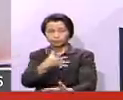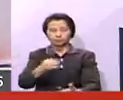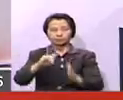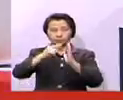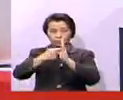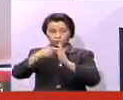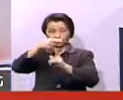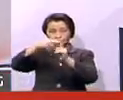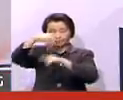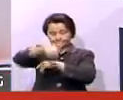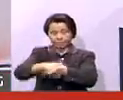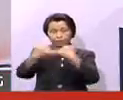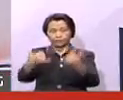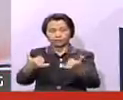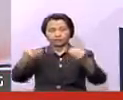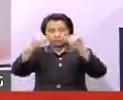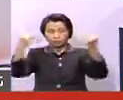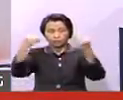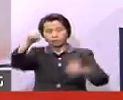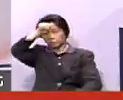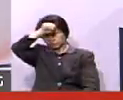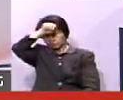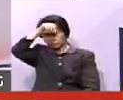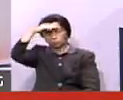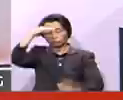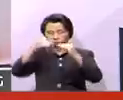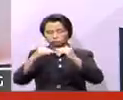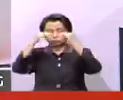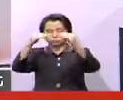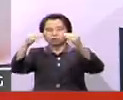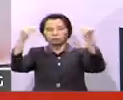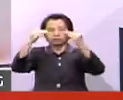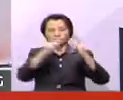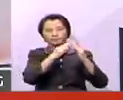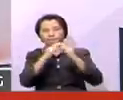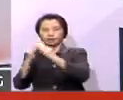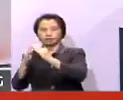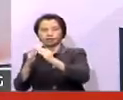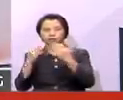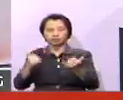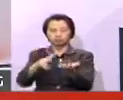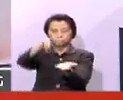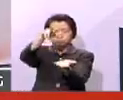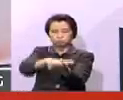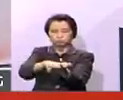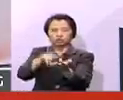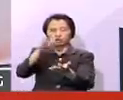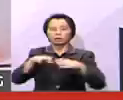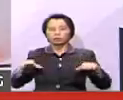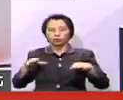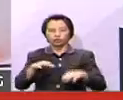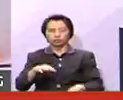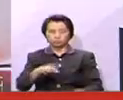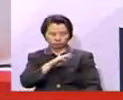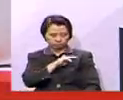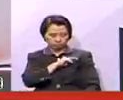kuasa tengah malam ini juga sebenarnya Majlis daerah segamat Johor dinaik taraf kepada Majlis perbandaran ya dan pengisytiharan Rasmi akan dibuat menteri